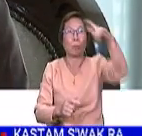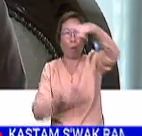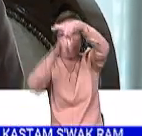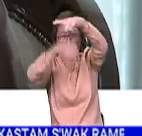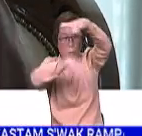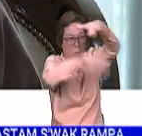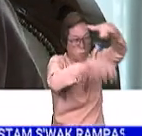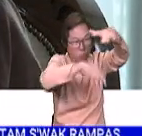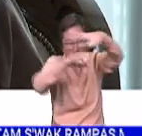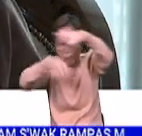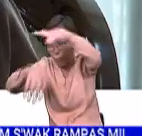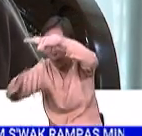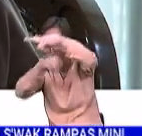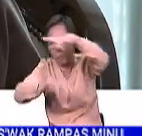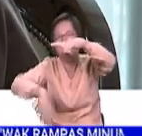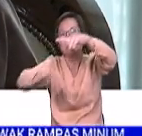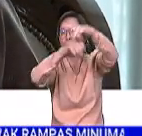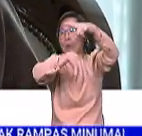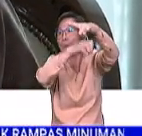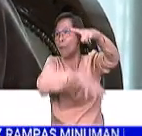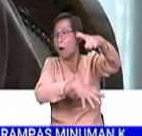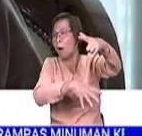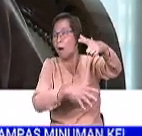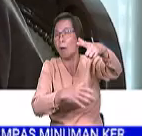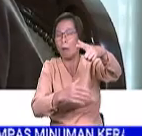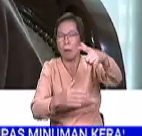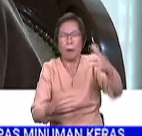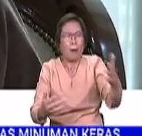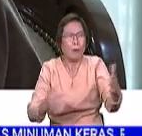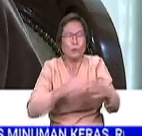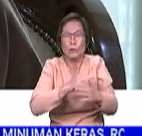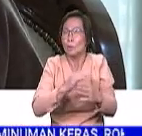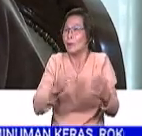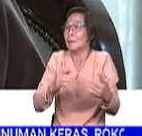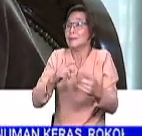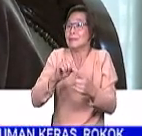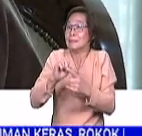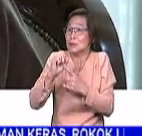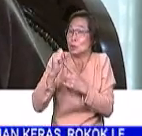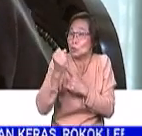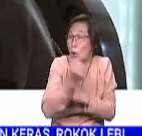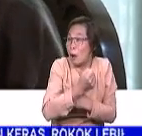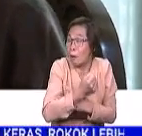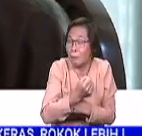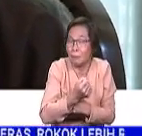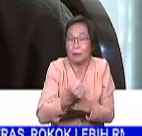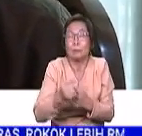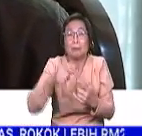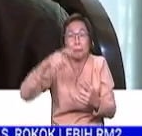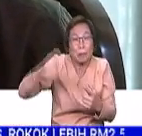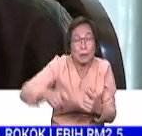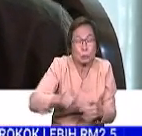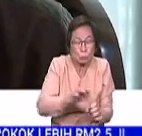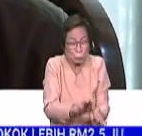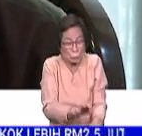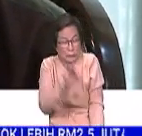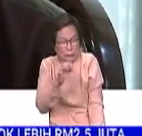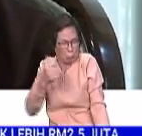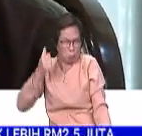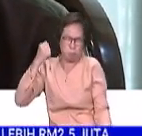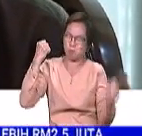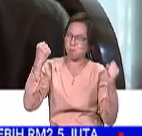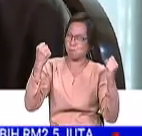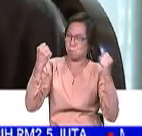pada tumbuhan sombing daripada udara bervolume bermakna suasanya itu memerlukan satu jiwa yang